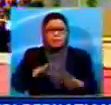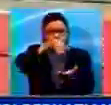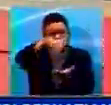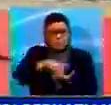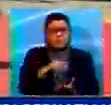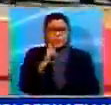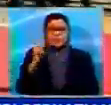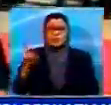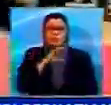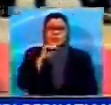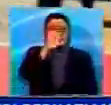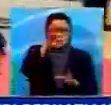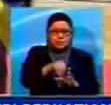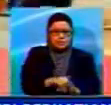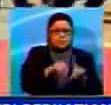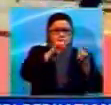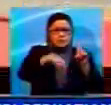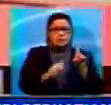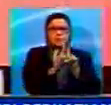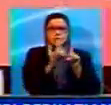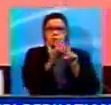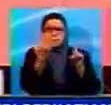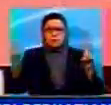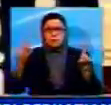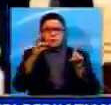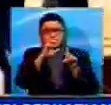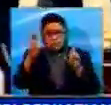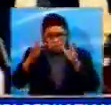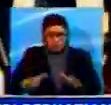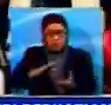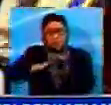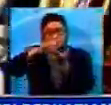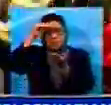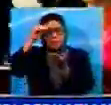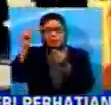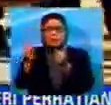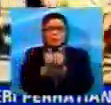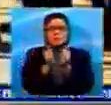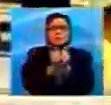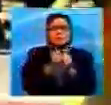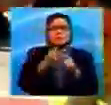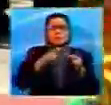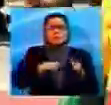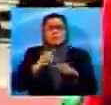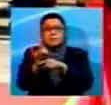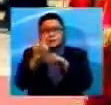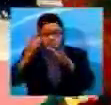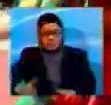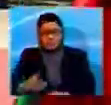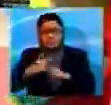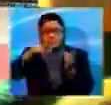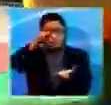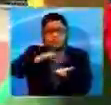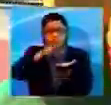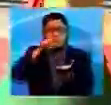melibatkan kira-kira 193,000 pelajar dengan 3400 jurulatih bertauliah terdapat 34 buah